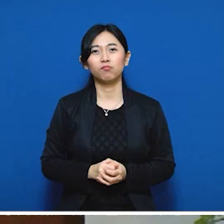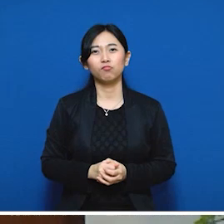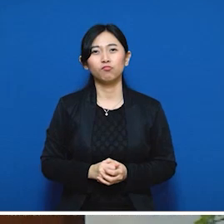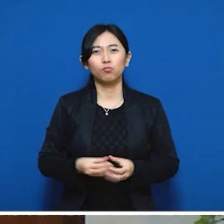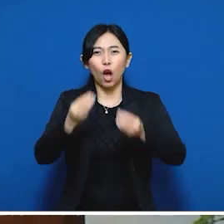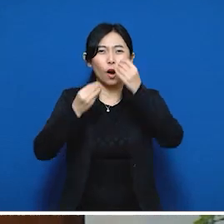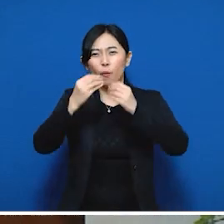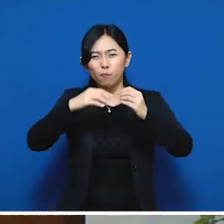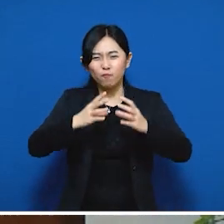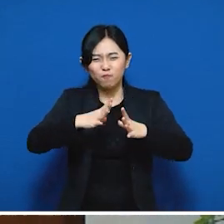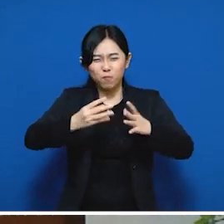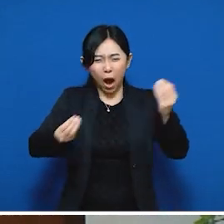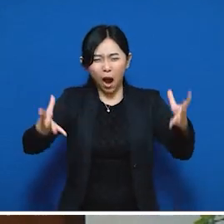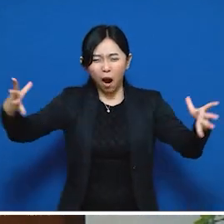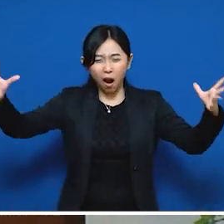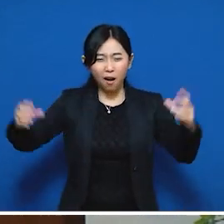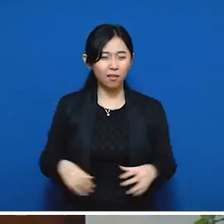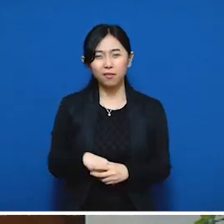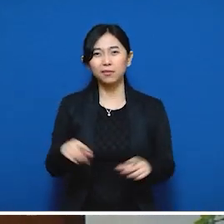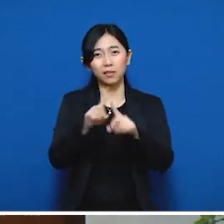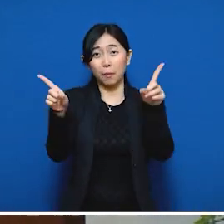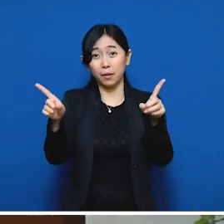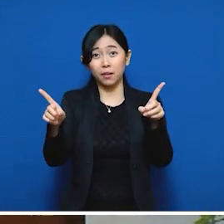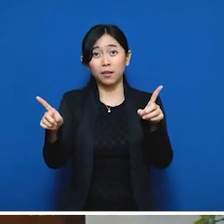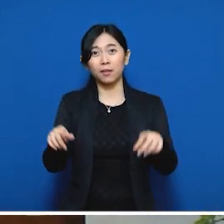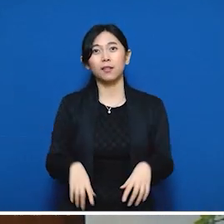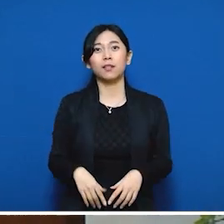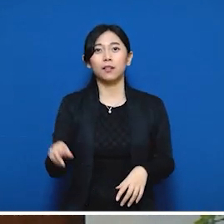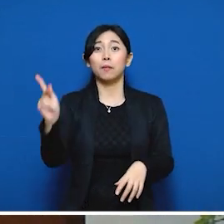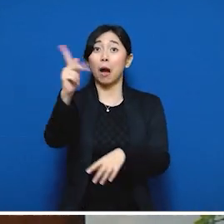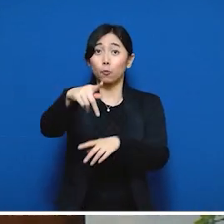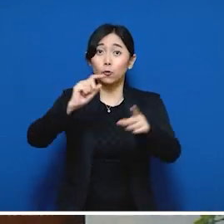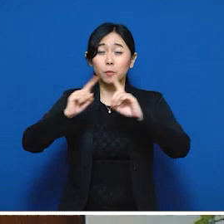Paulus menasihati jemaat Korintus untuk mempergunakan tubuhnya